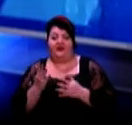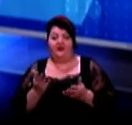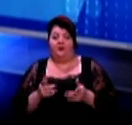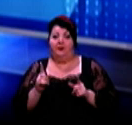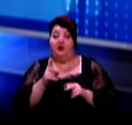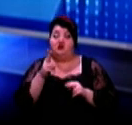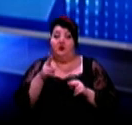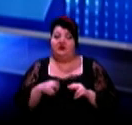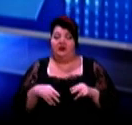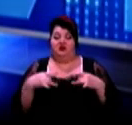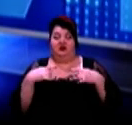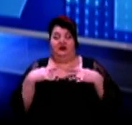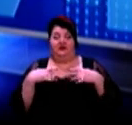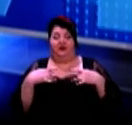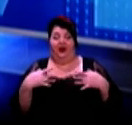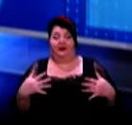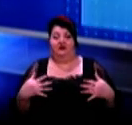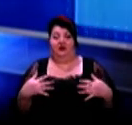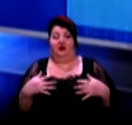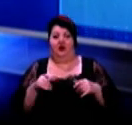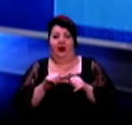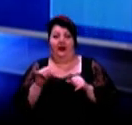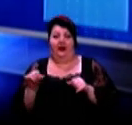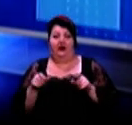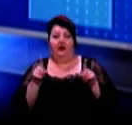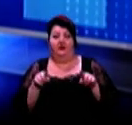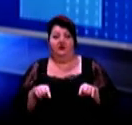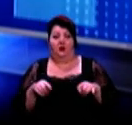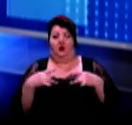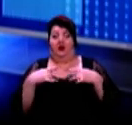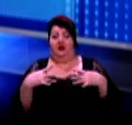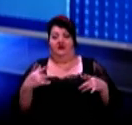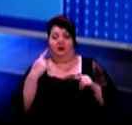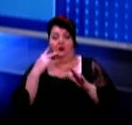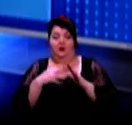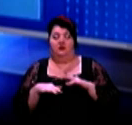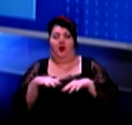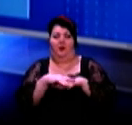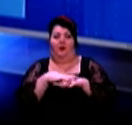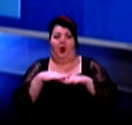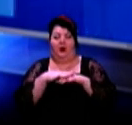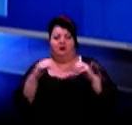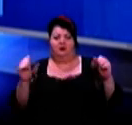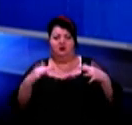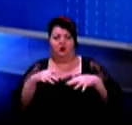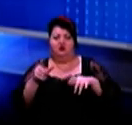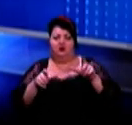Щоб закінчилися свята, крім того, свята ми всі розуміємо, що це масове скупчення людей,